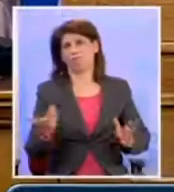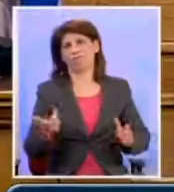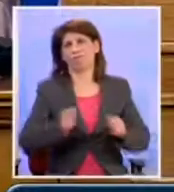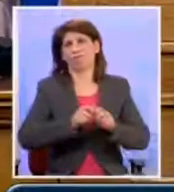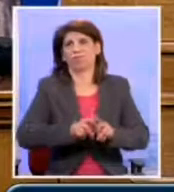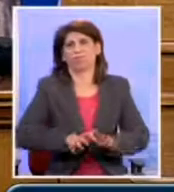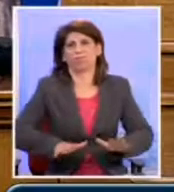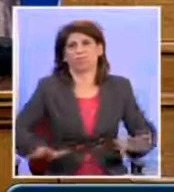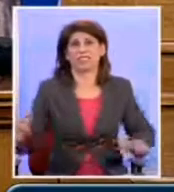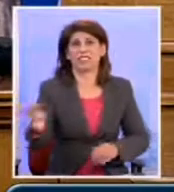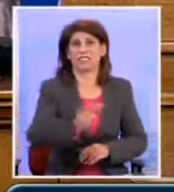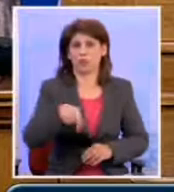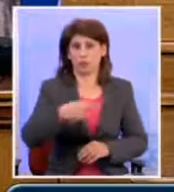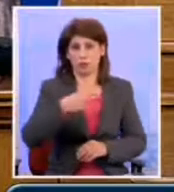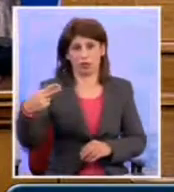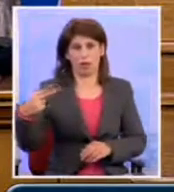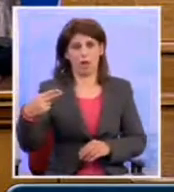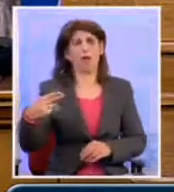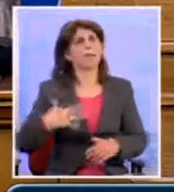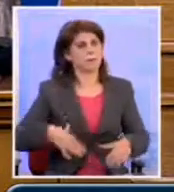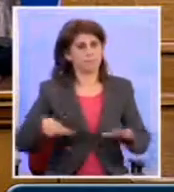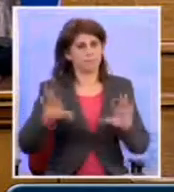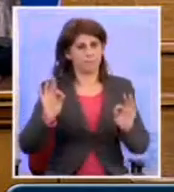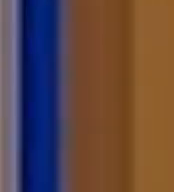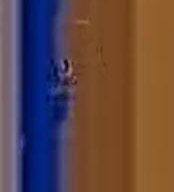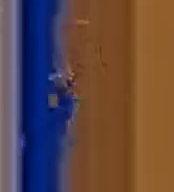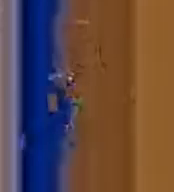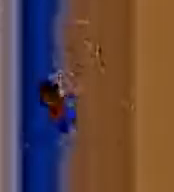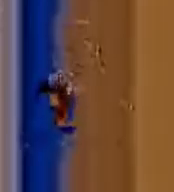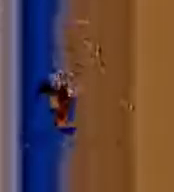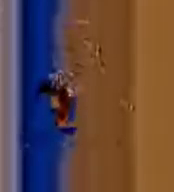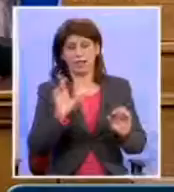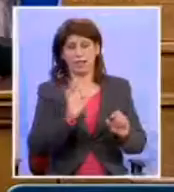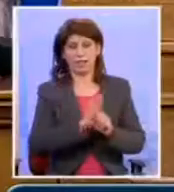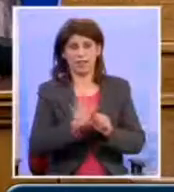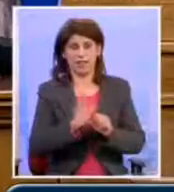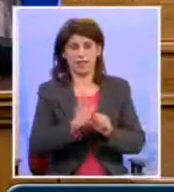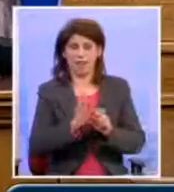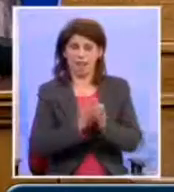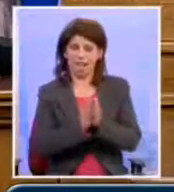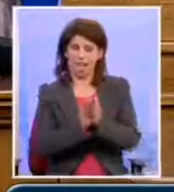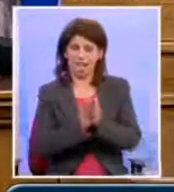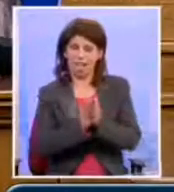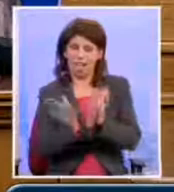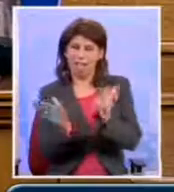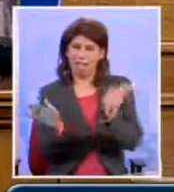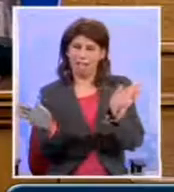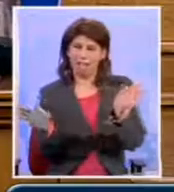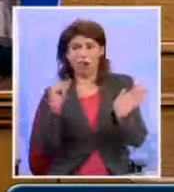εύρος, καταρχάς φαίνεται να μην είναι επαρκώς ευρυγόνια. Καταλαβαίνω πολύ καλά αυτό το